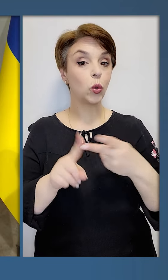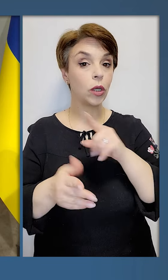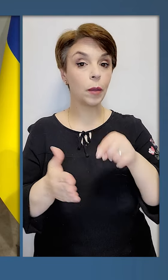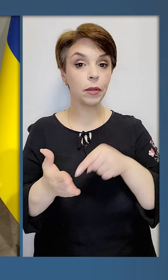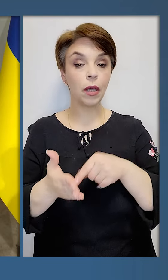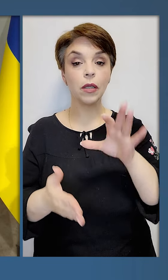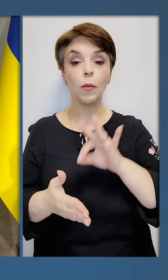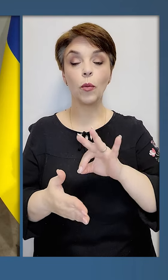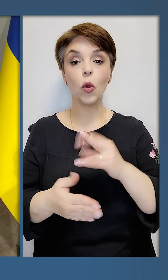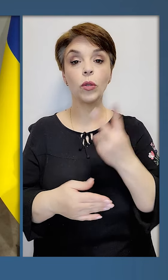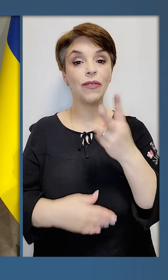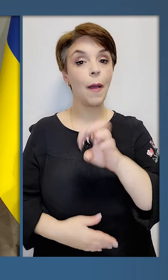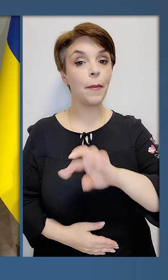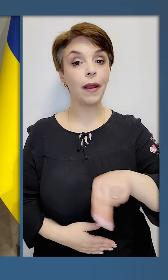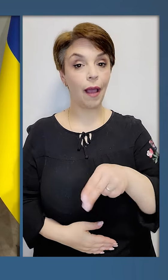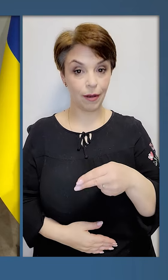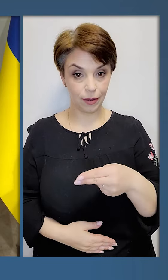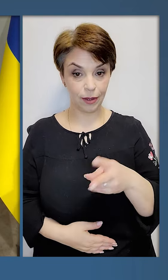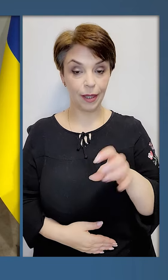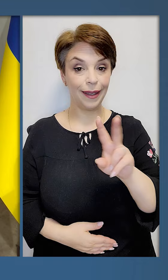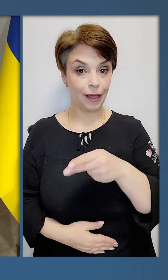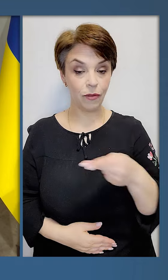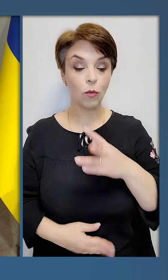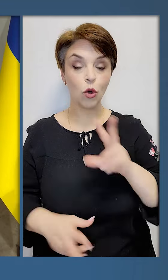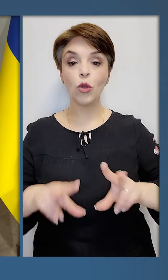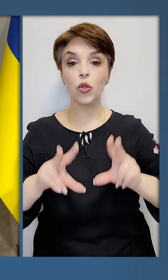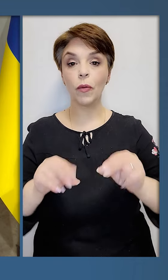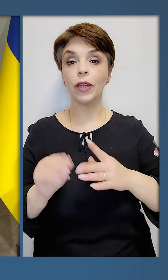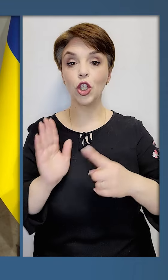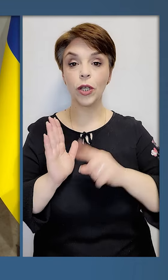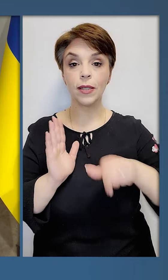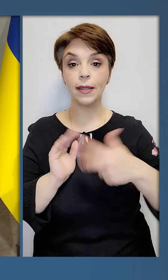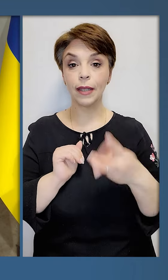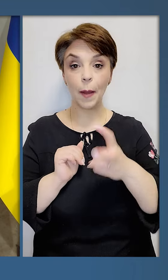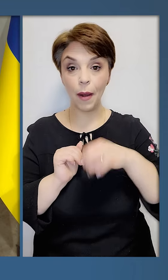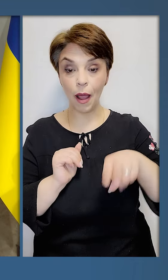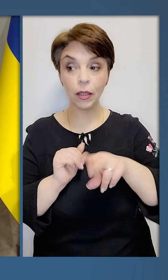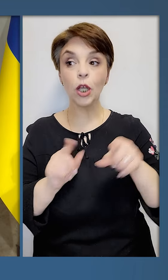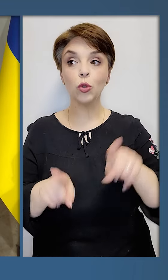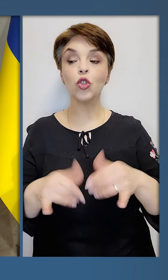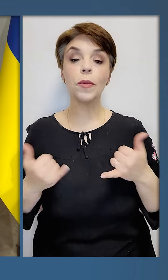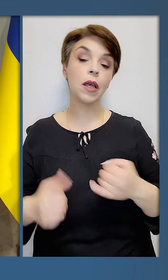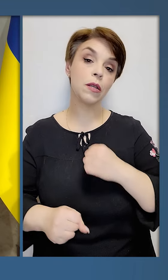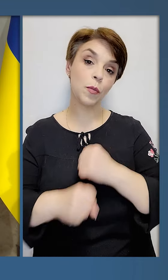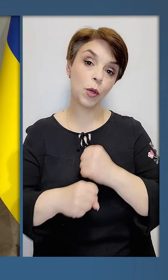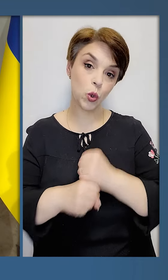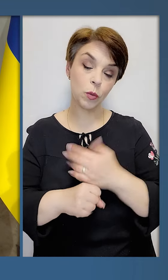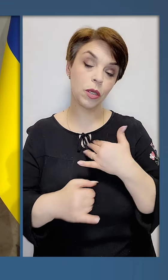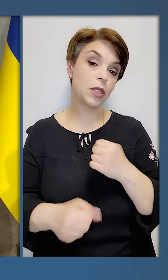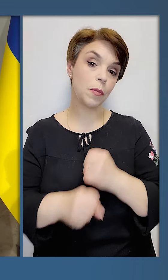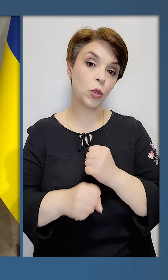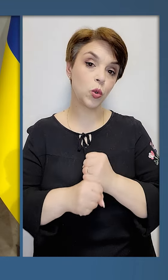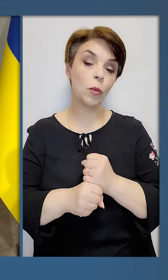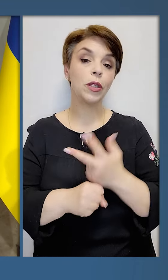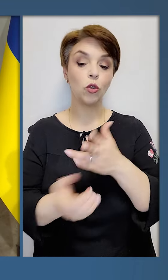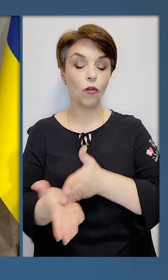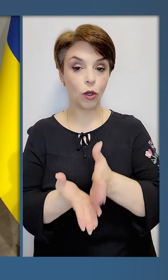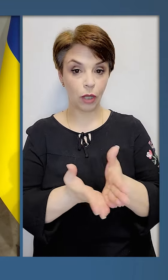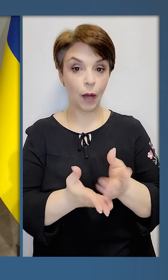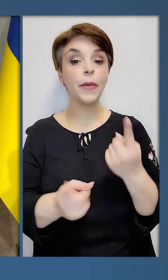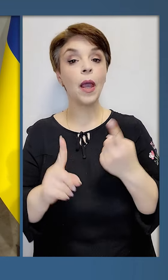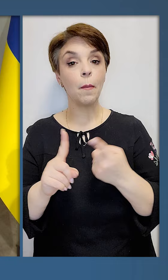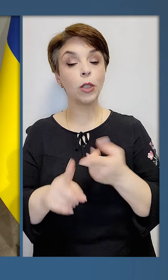Друге питання ваше про 2 мільярди і про зобов'язання на 6,3 мільярди. Те, що ми зараз працюємо на трьох